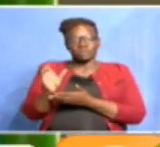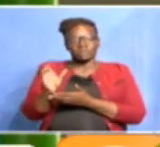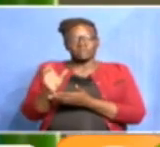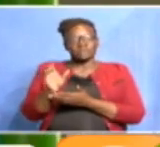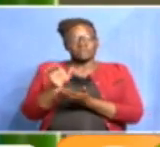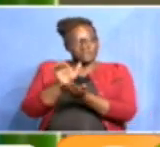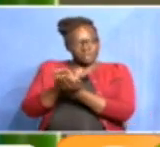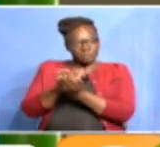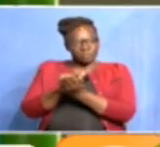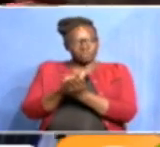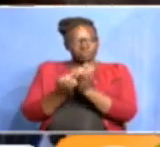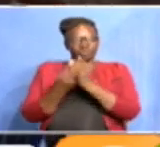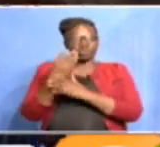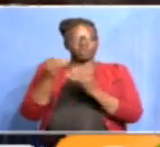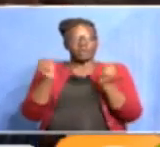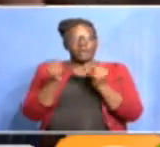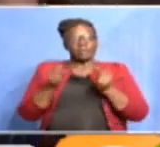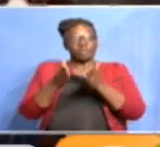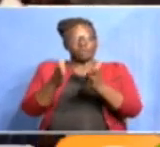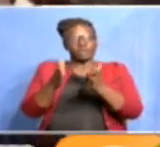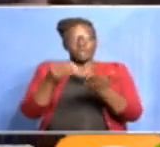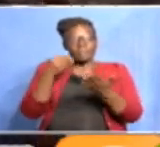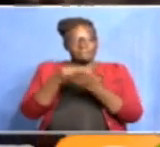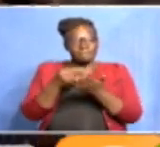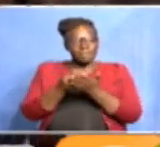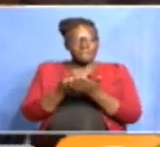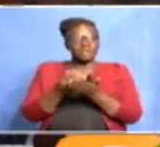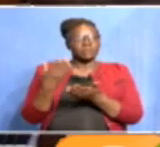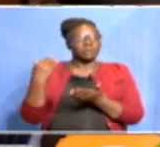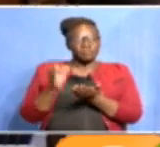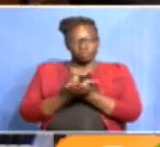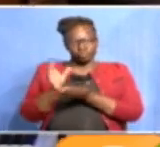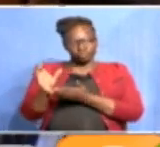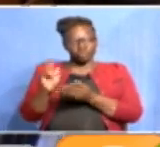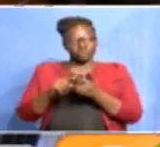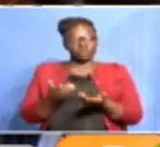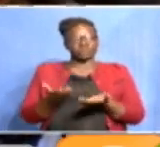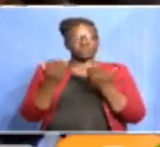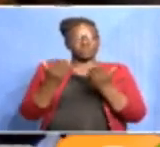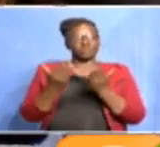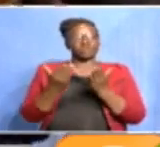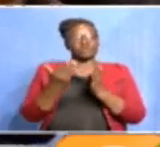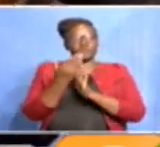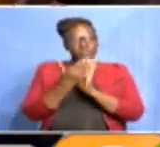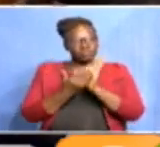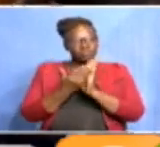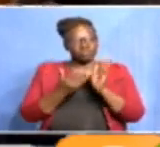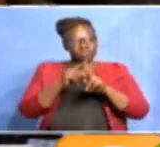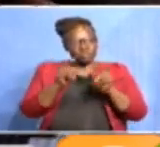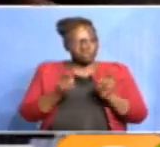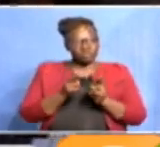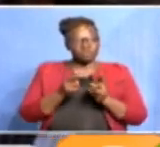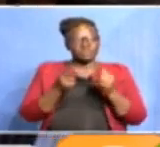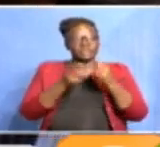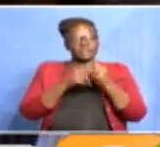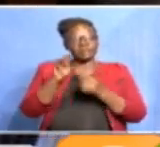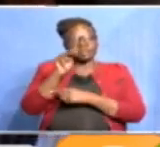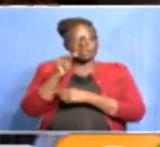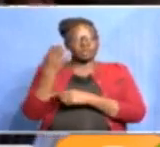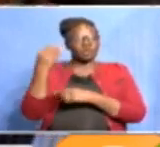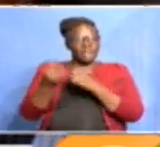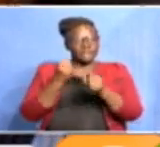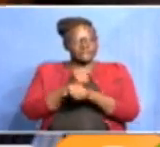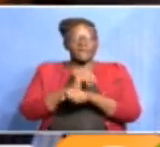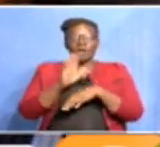aside to build a mortuary here. Money has been set aside to upgrade the theaters of Pumwani Maternity Hospital. 7 million last year. It is in